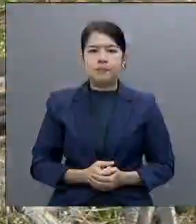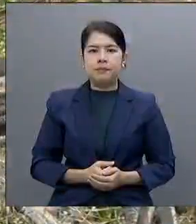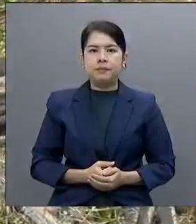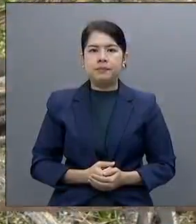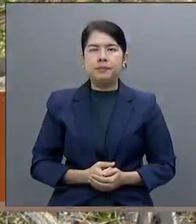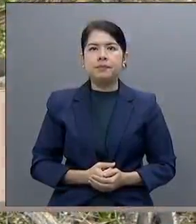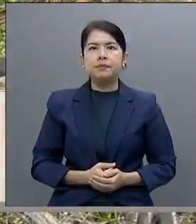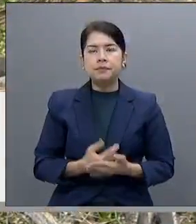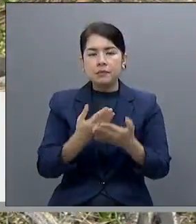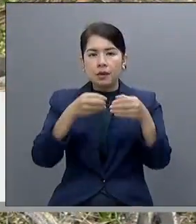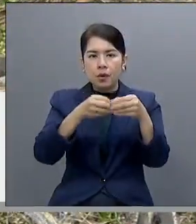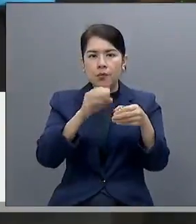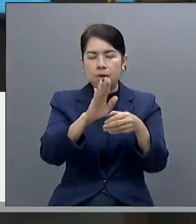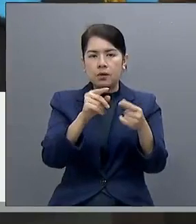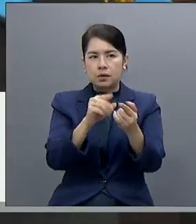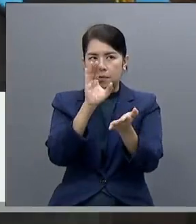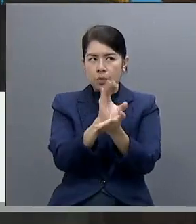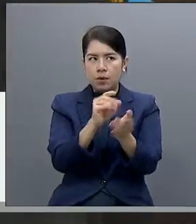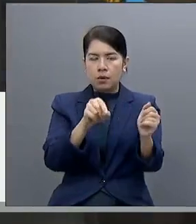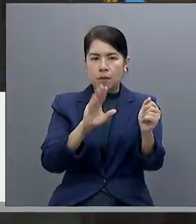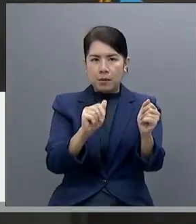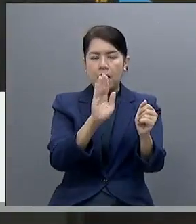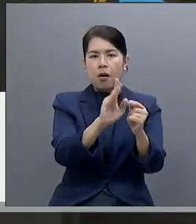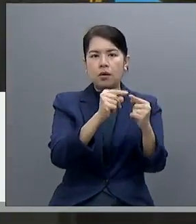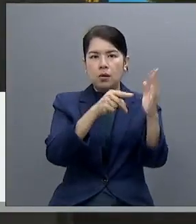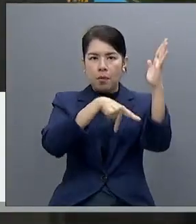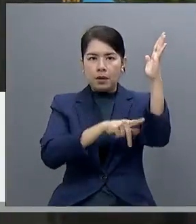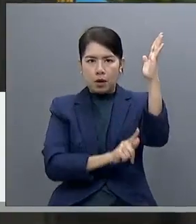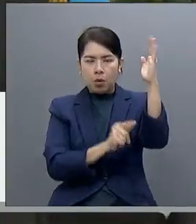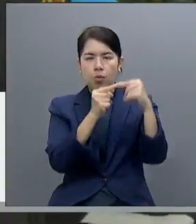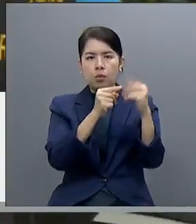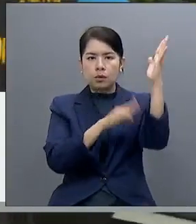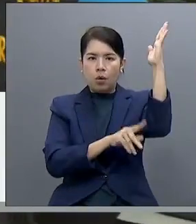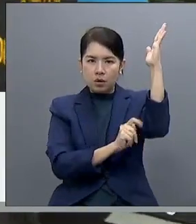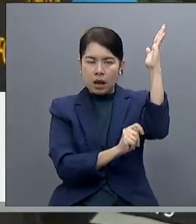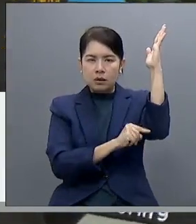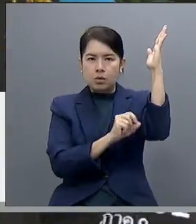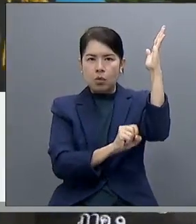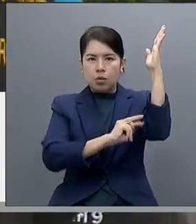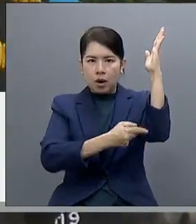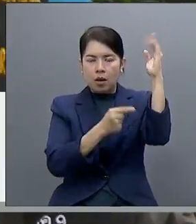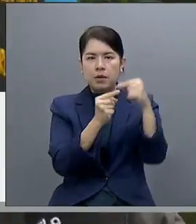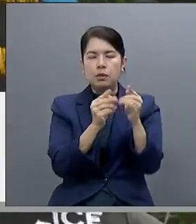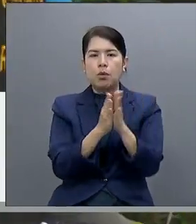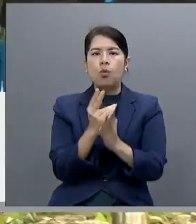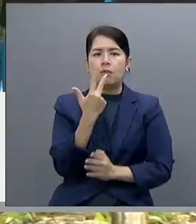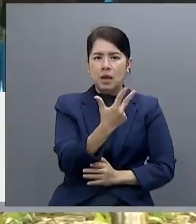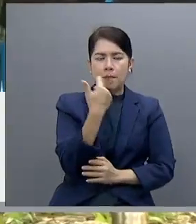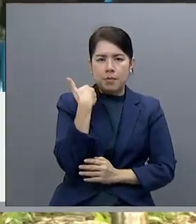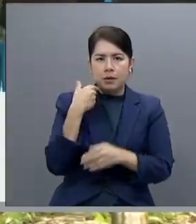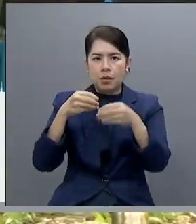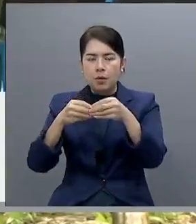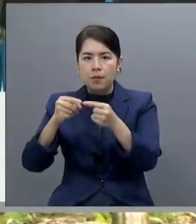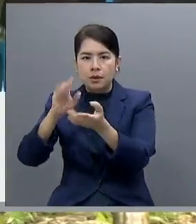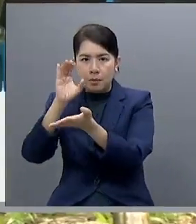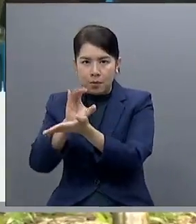ชุดพิสูจน์หลักฐานตำรวจภูธรจังหวัดพัทลุงตรังสงขลาและศูนย์พิสูจน์หลักฐาน9เกือบ20นายรวมถึงตำรวจภูธรต